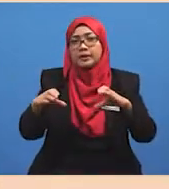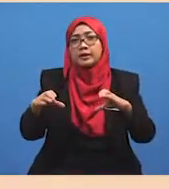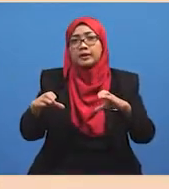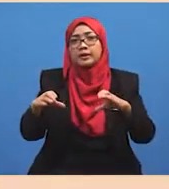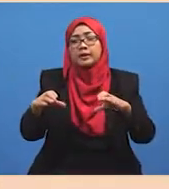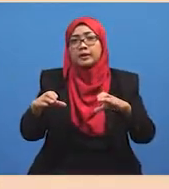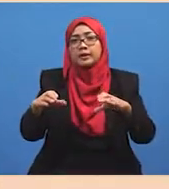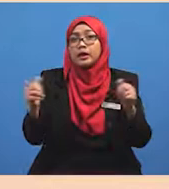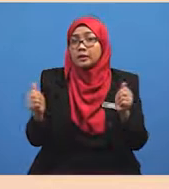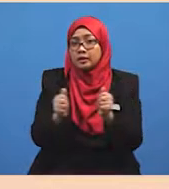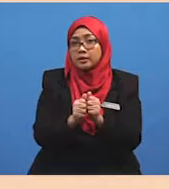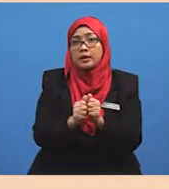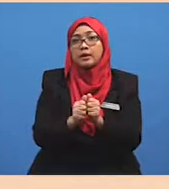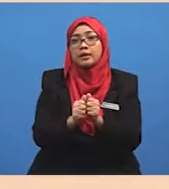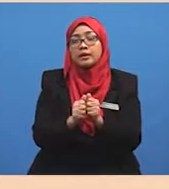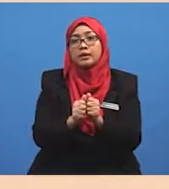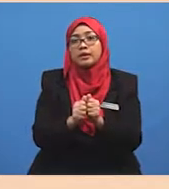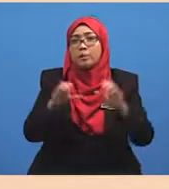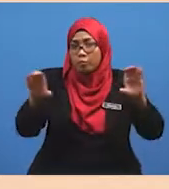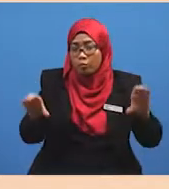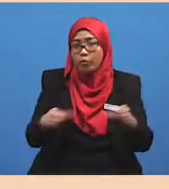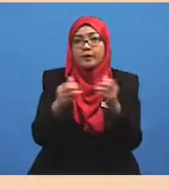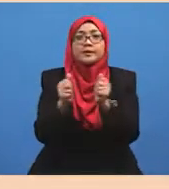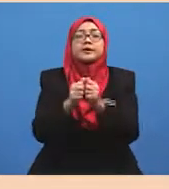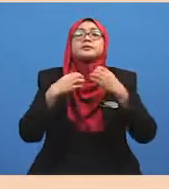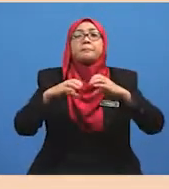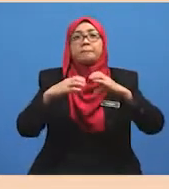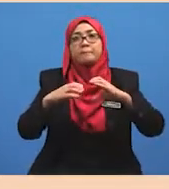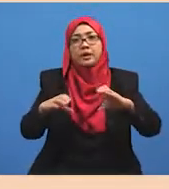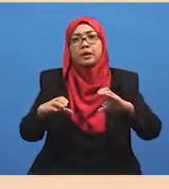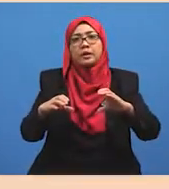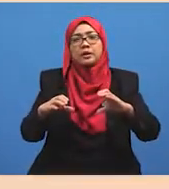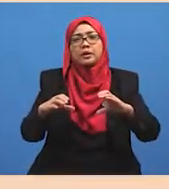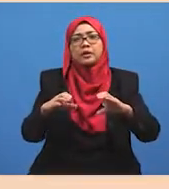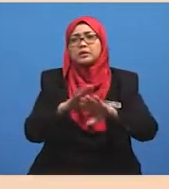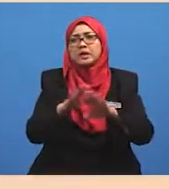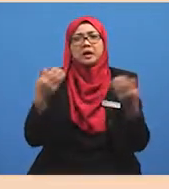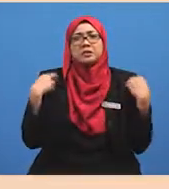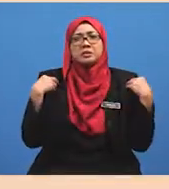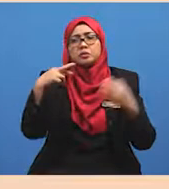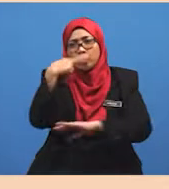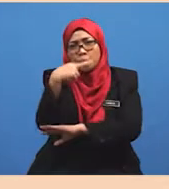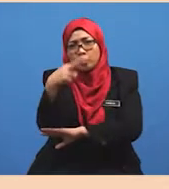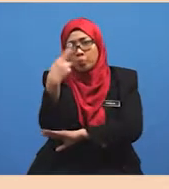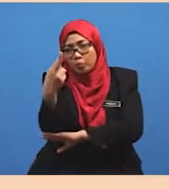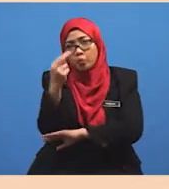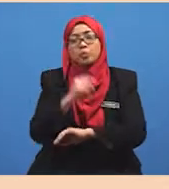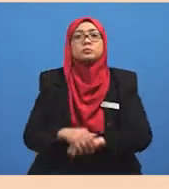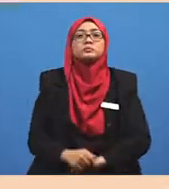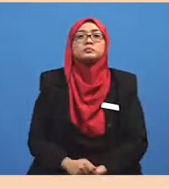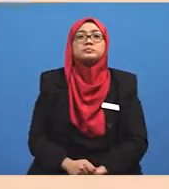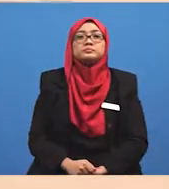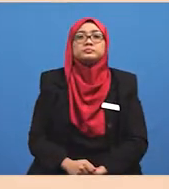bertindak tanpa menunggu arahan usai juga berupaya